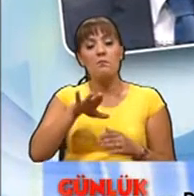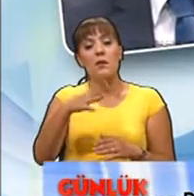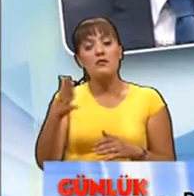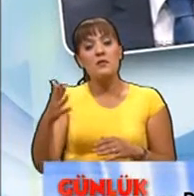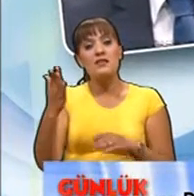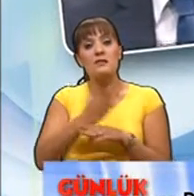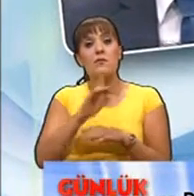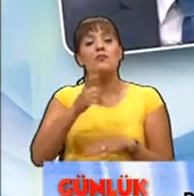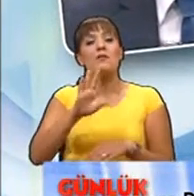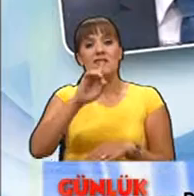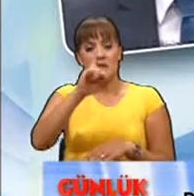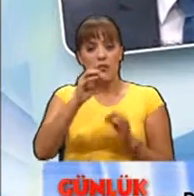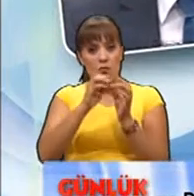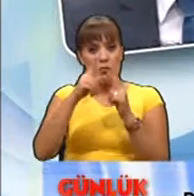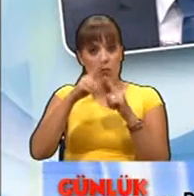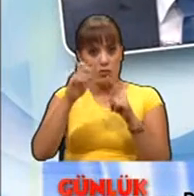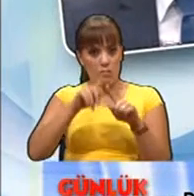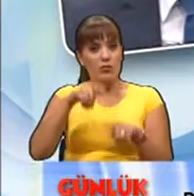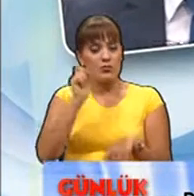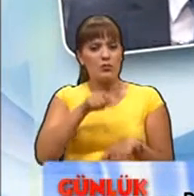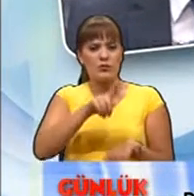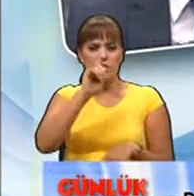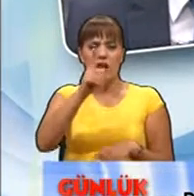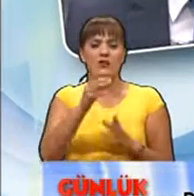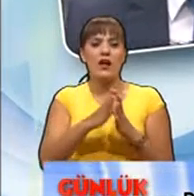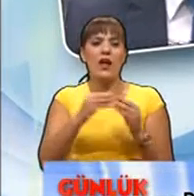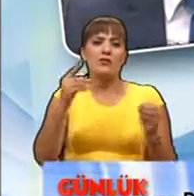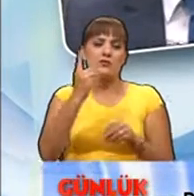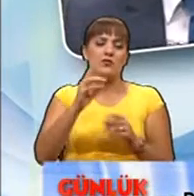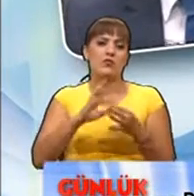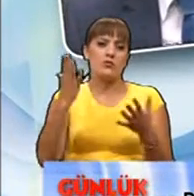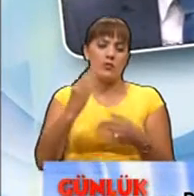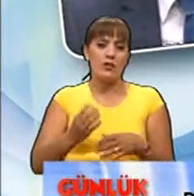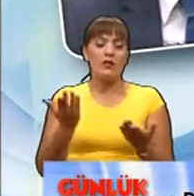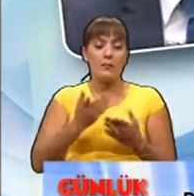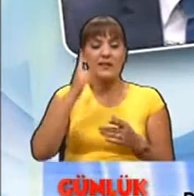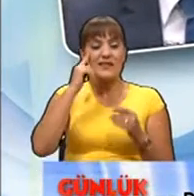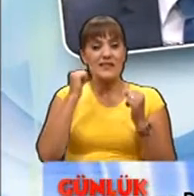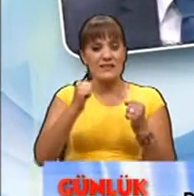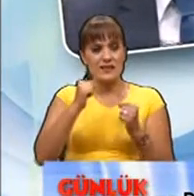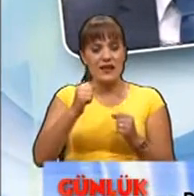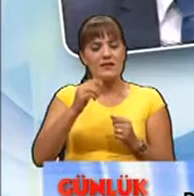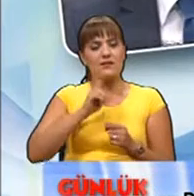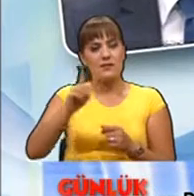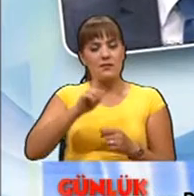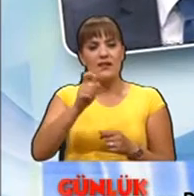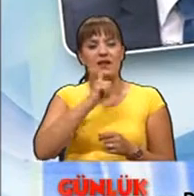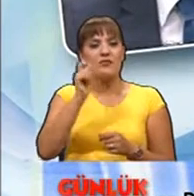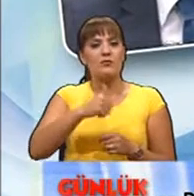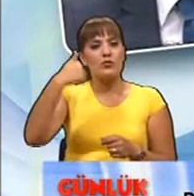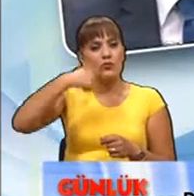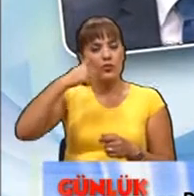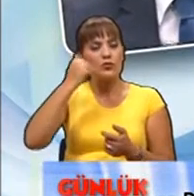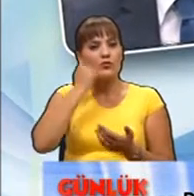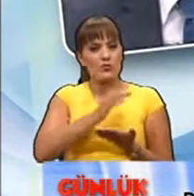diğer sebepleri bulmadan sadece botoks uygularsak bu sadece geçici bir çözüm doğru. oluyor. Tabii ki doğru. Stres terapisi, yanlış yapılmış